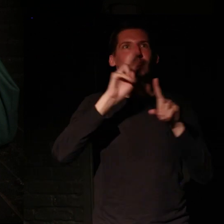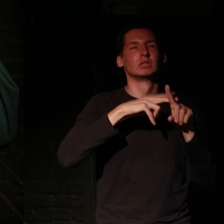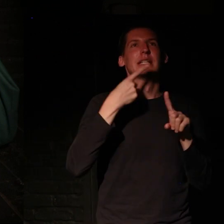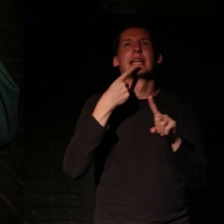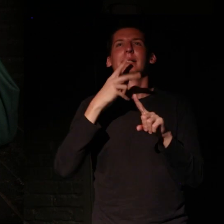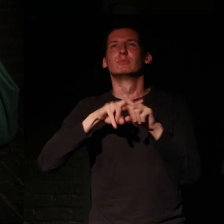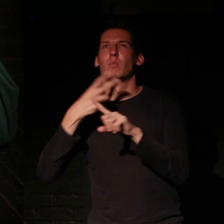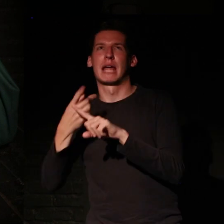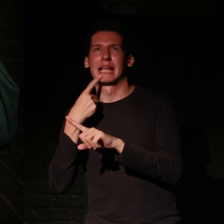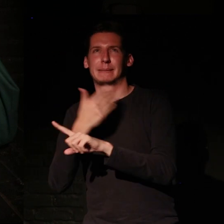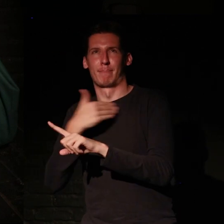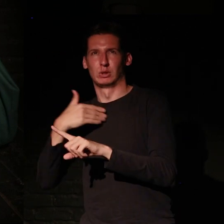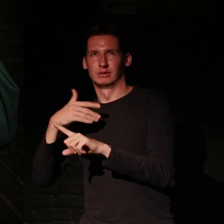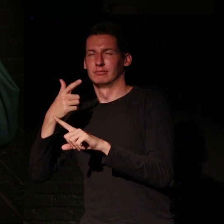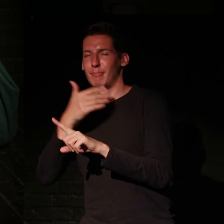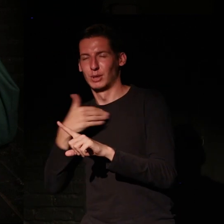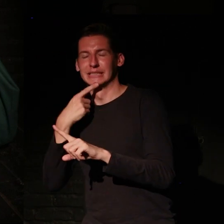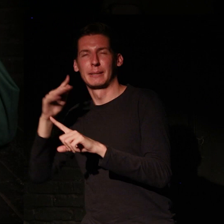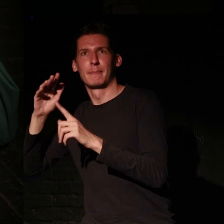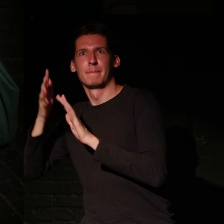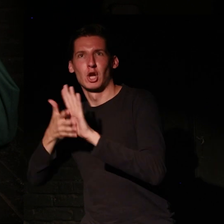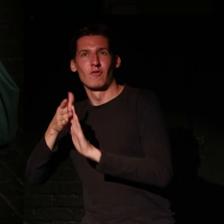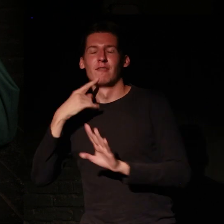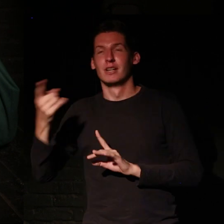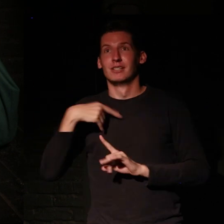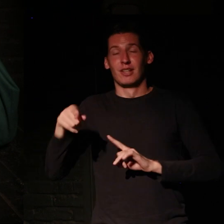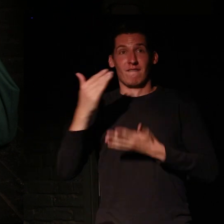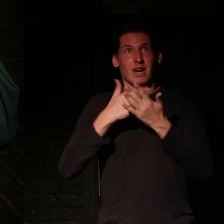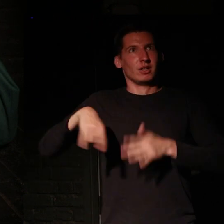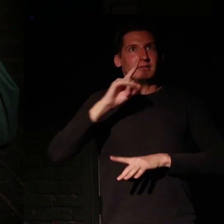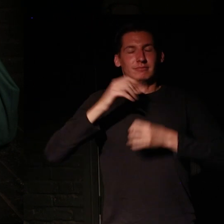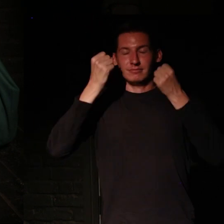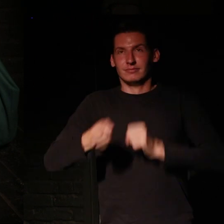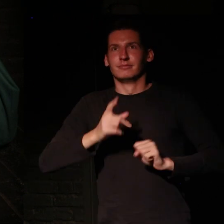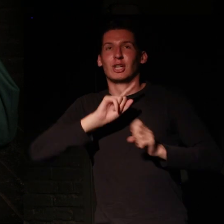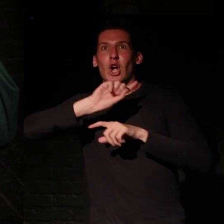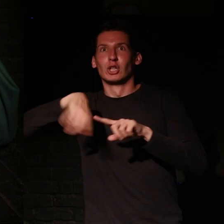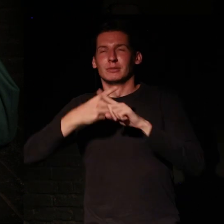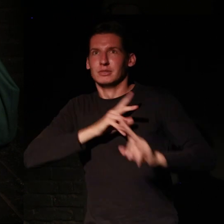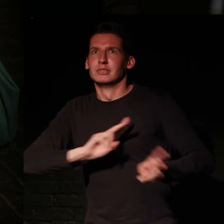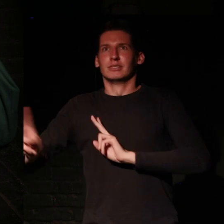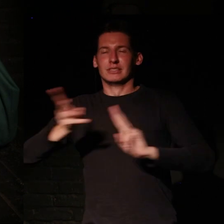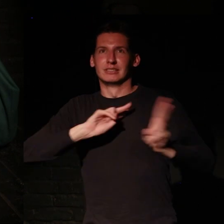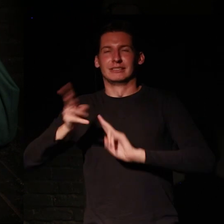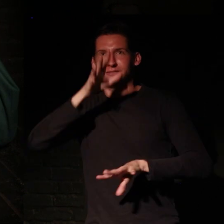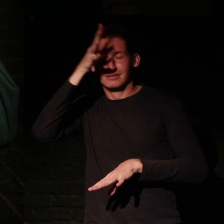polski język migowy, którego oni naprawdę bohatersko w tych warunkach dokonywali przez ostatnie półtorej godziny.